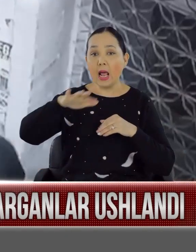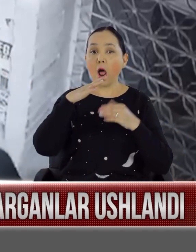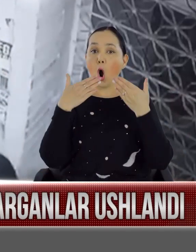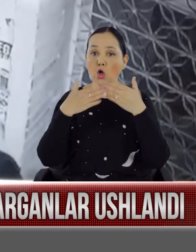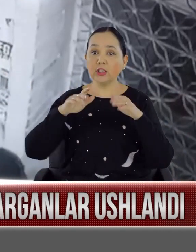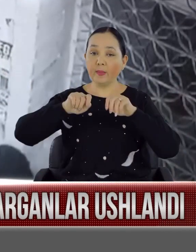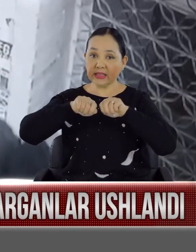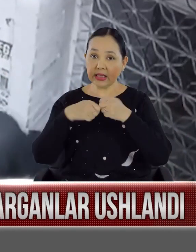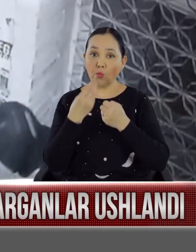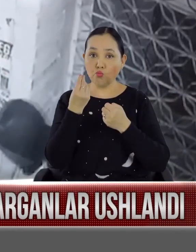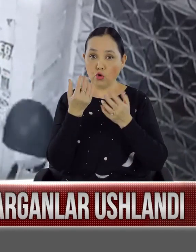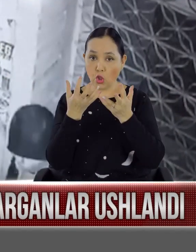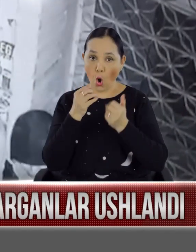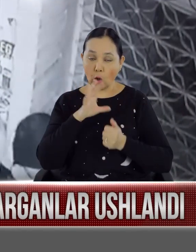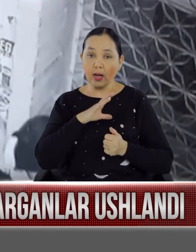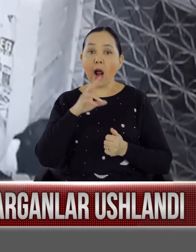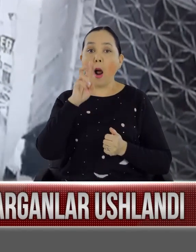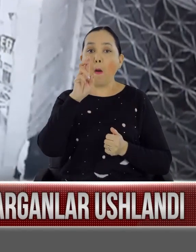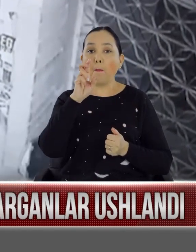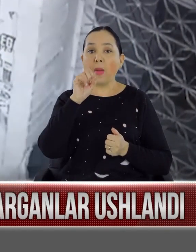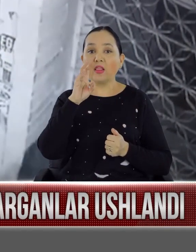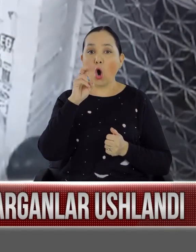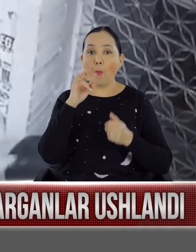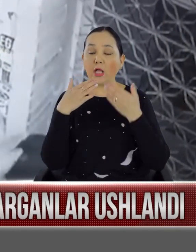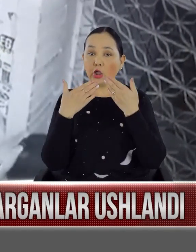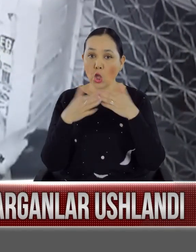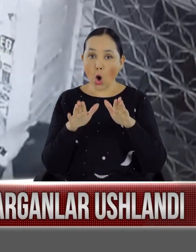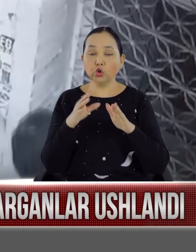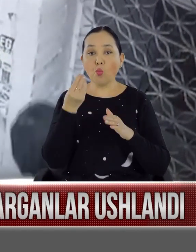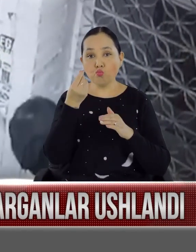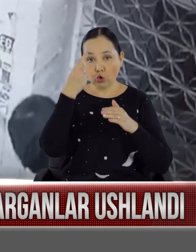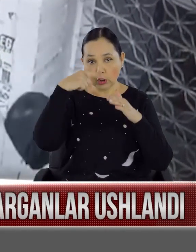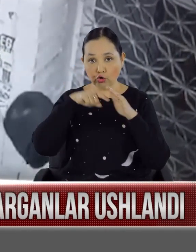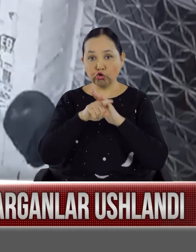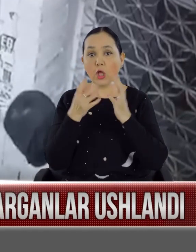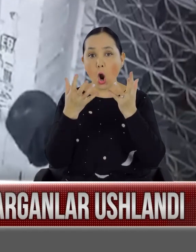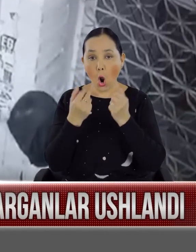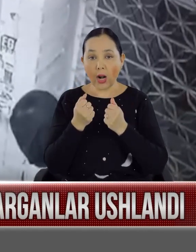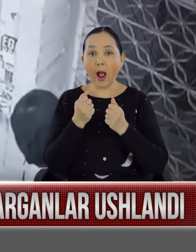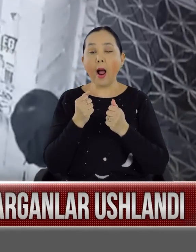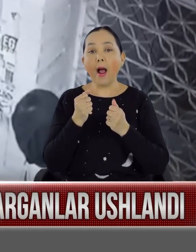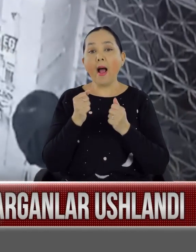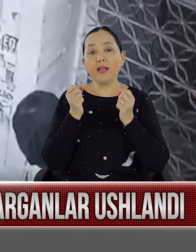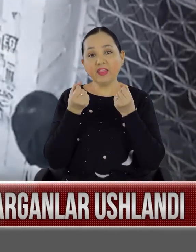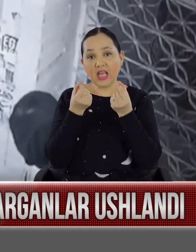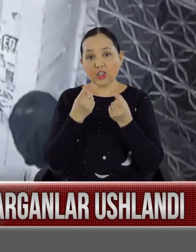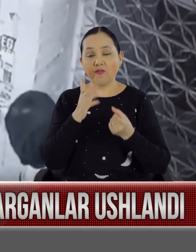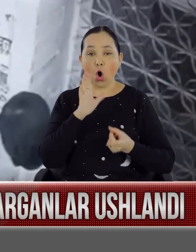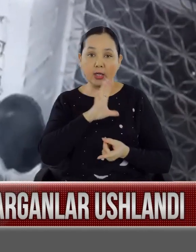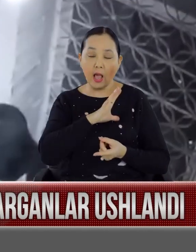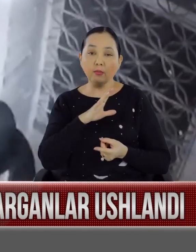ochib sindirib pulini oldik. Bankomatini ochib pul ichida pullarni olib bankomat tashib